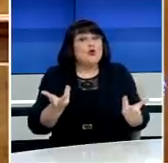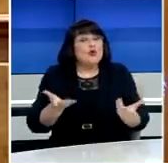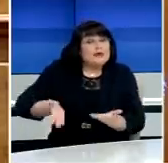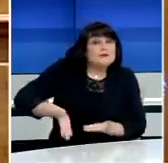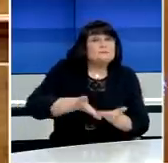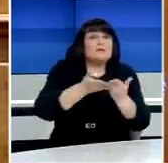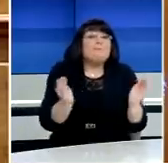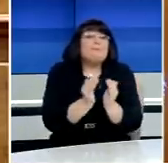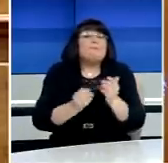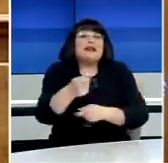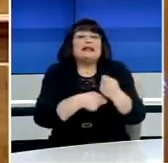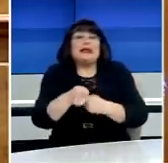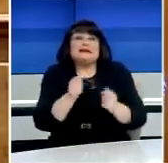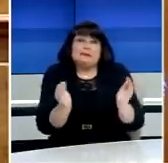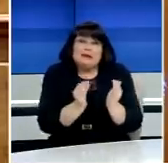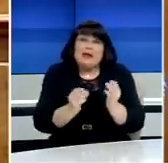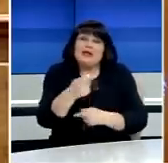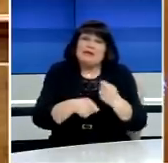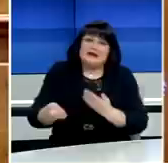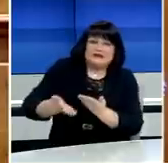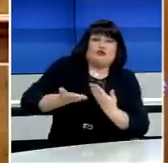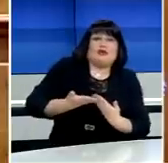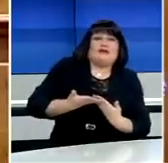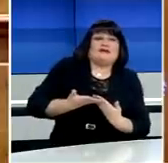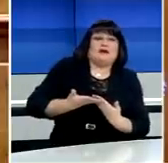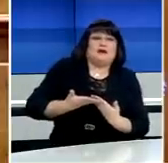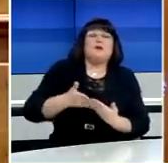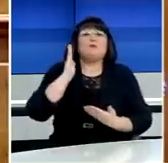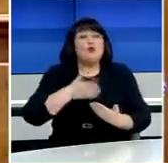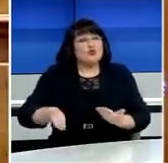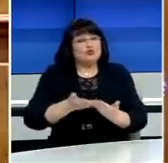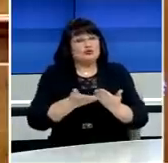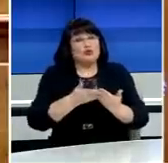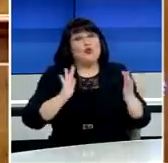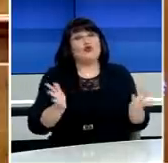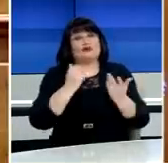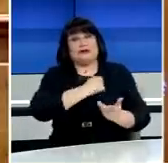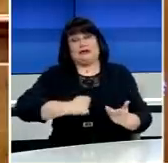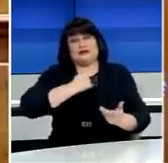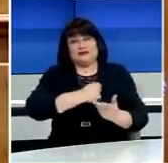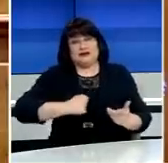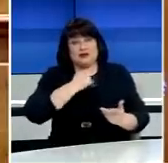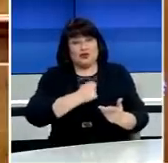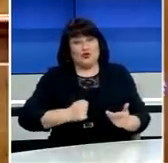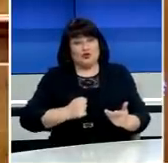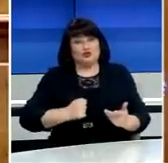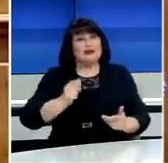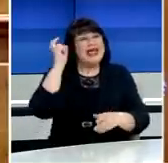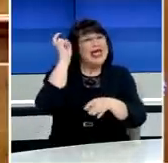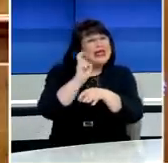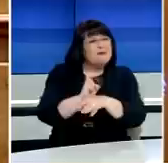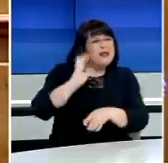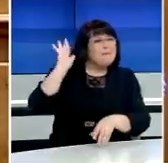πλάτη η μεσαία τάξη, οι μικρομεσαίοι επιχειρηματίες, όσοι δυστυχώς, γιατί αυτό είναι ένα κατάλοιπο από το